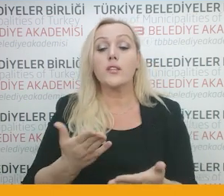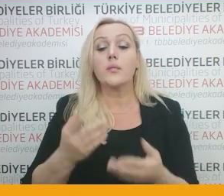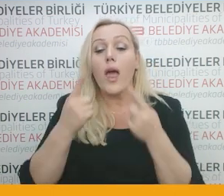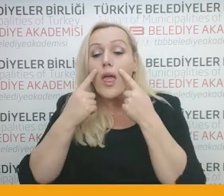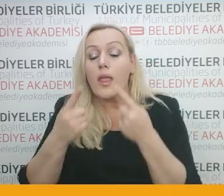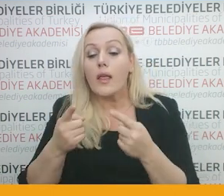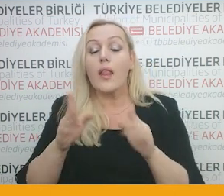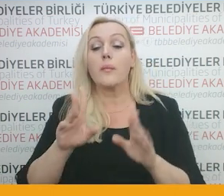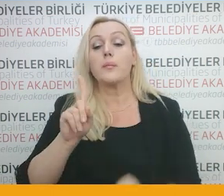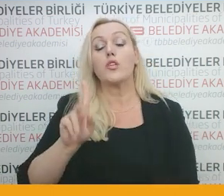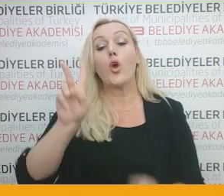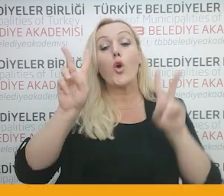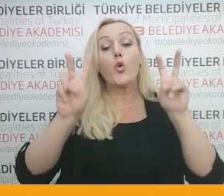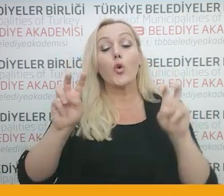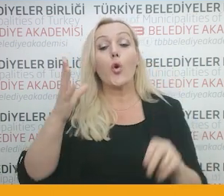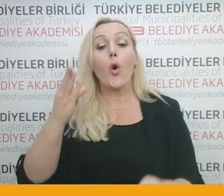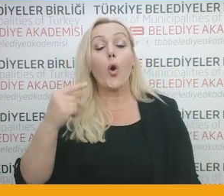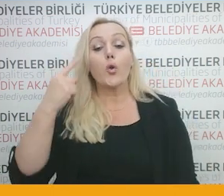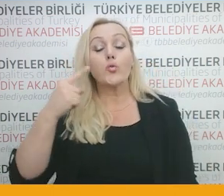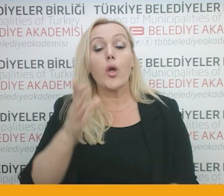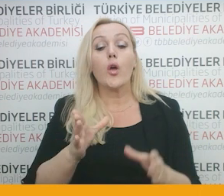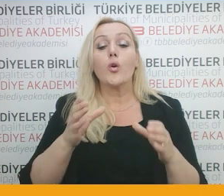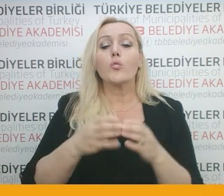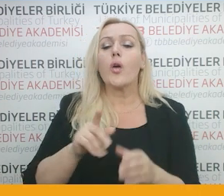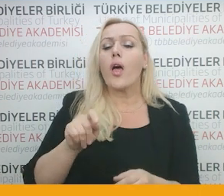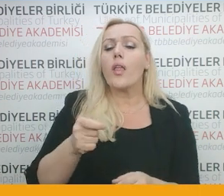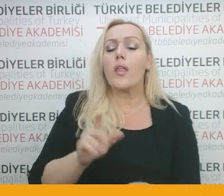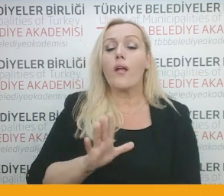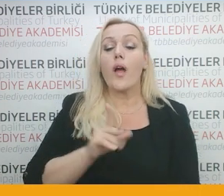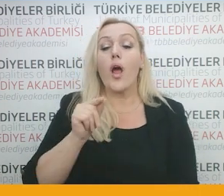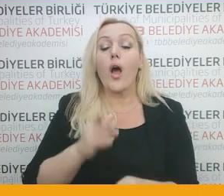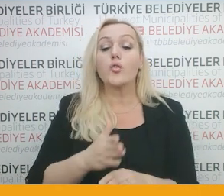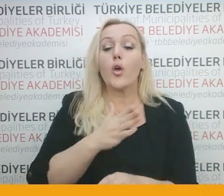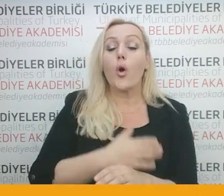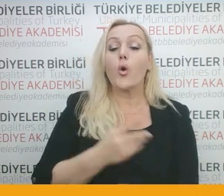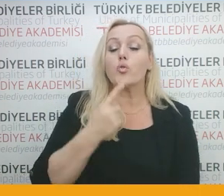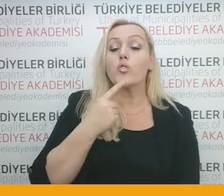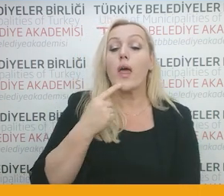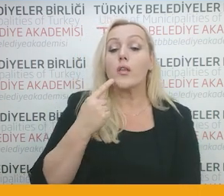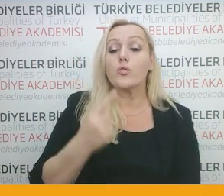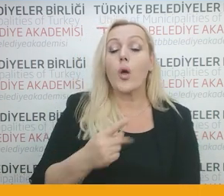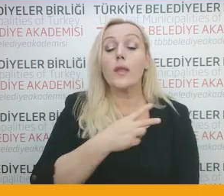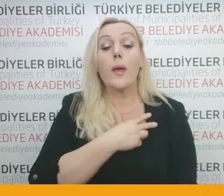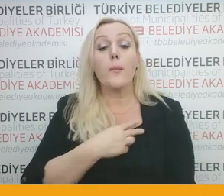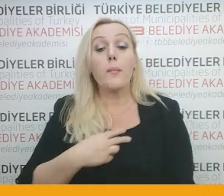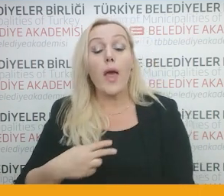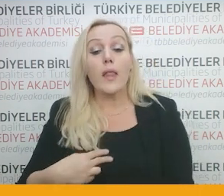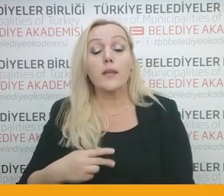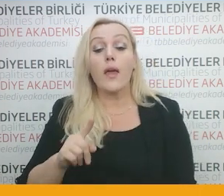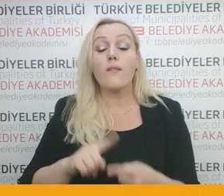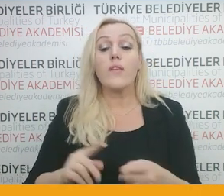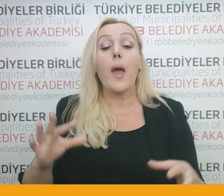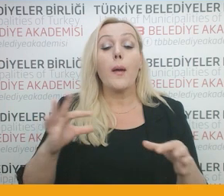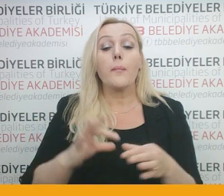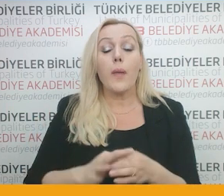ilgilenmediği bir konu olduğunu düşünüyoruz. Kurumsal anahtarlar var arkadaşlar. Az önce bahsettik kurumsal sınıflandırmada işte belediye ve bağlı